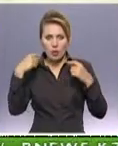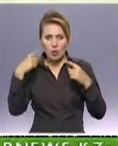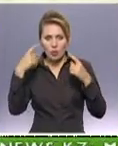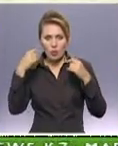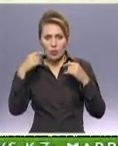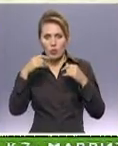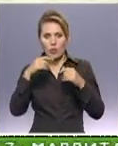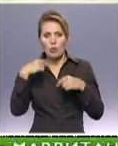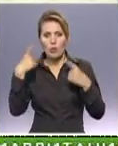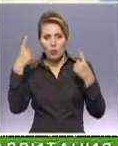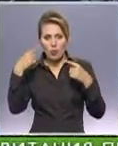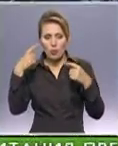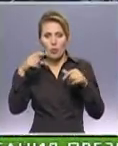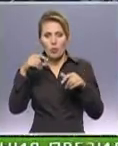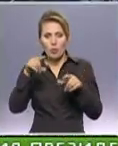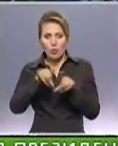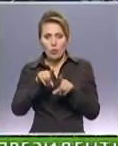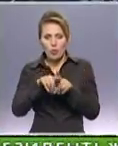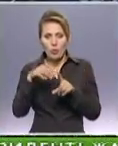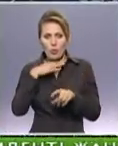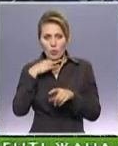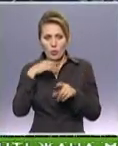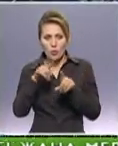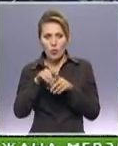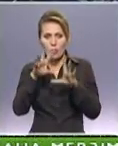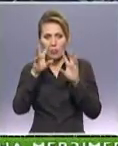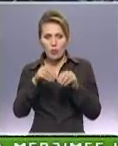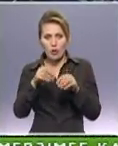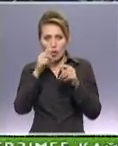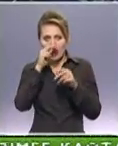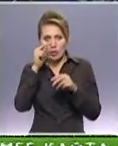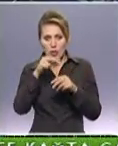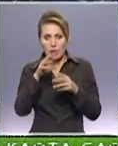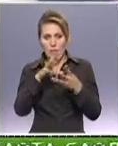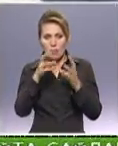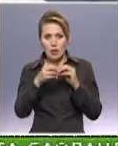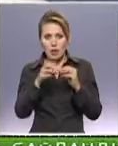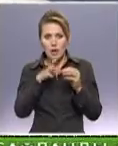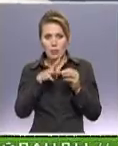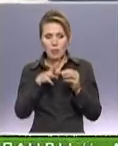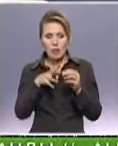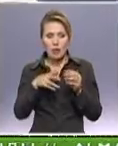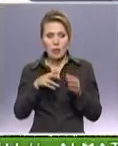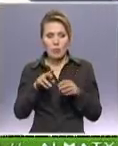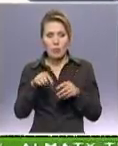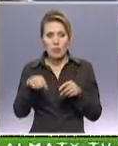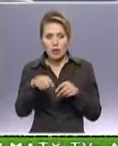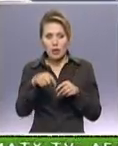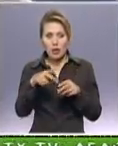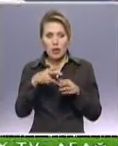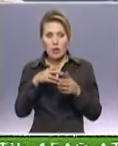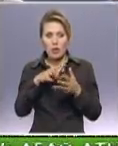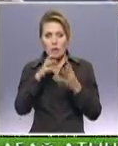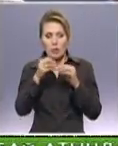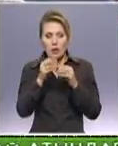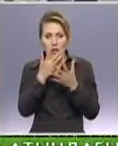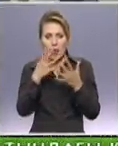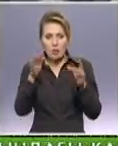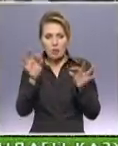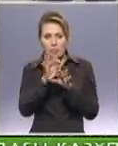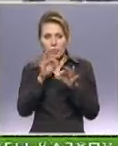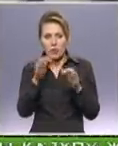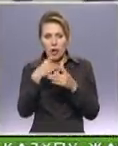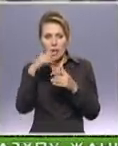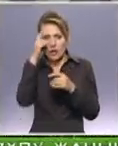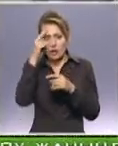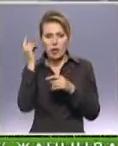osu toyga katnasıp jatır. Қытайлық цирк артистері пышақтың жүзімен жүрсе, тағы бір жерде аударыспақ, екінші жерде жыр айтылып жатыр.